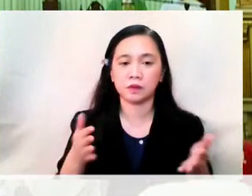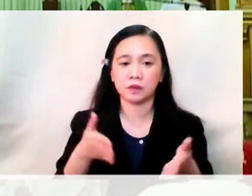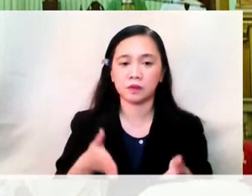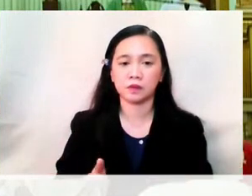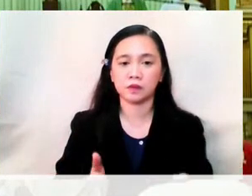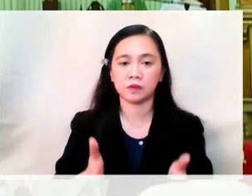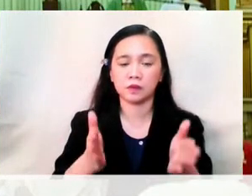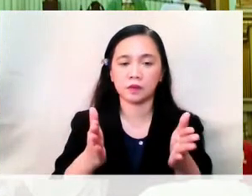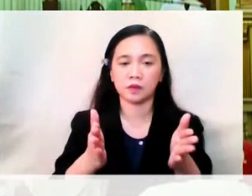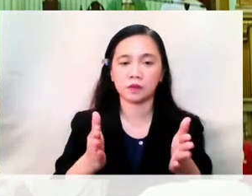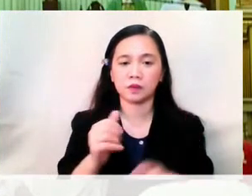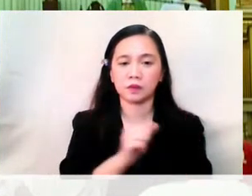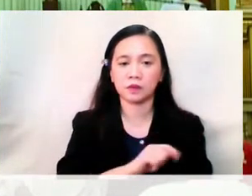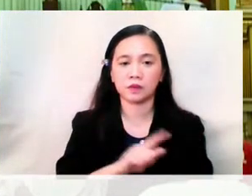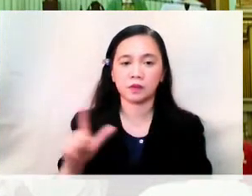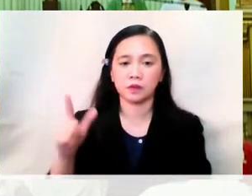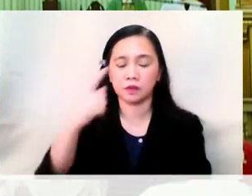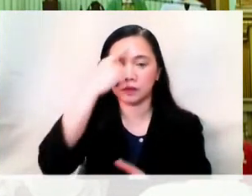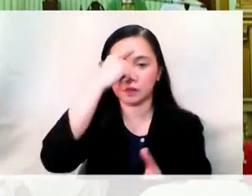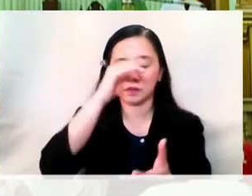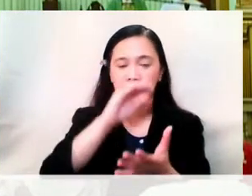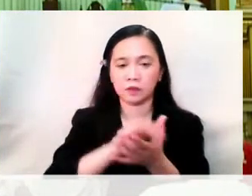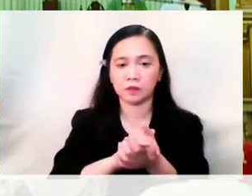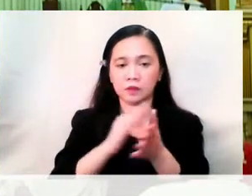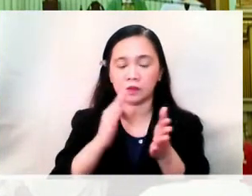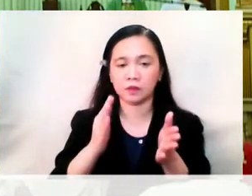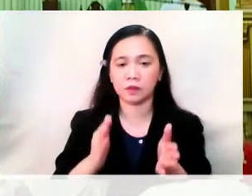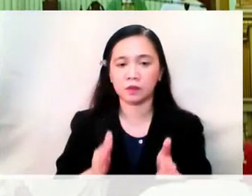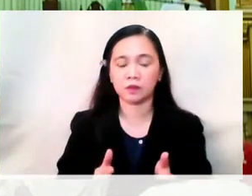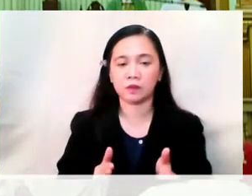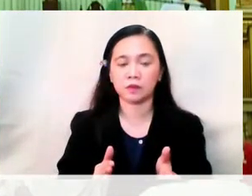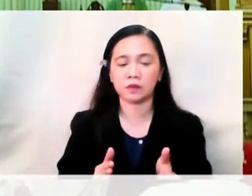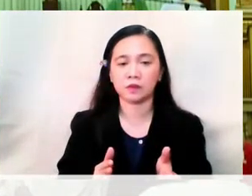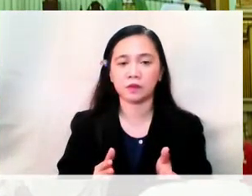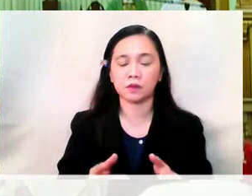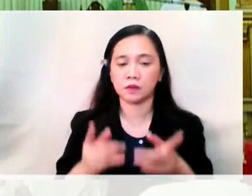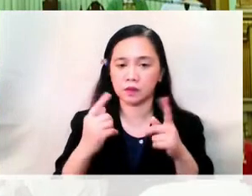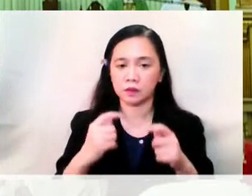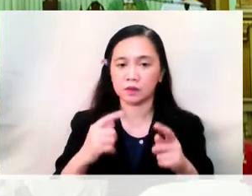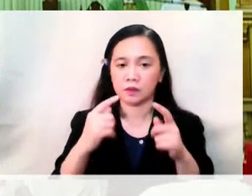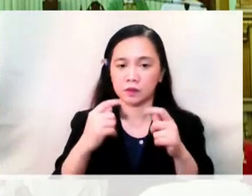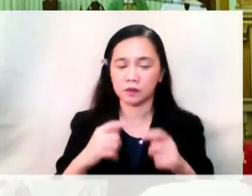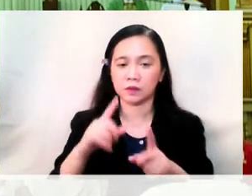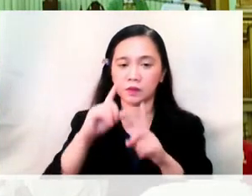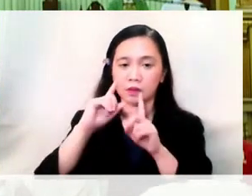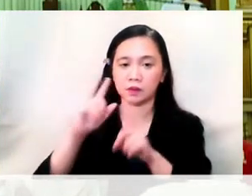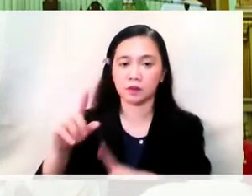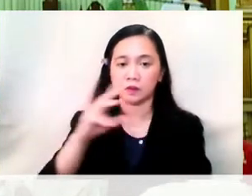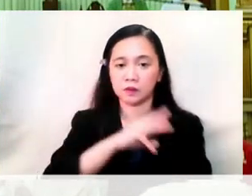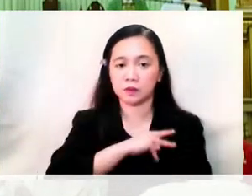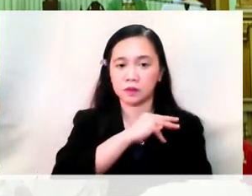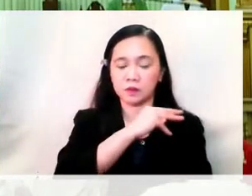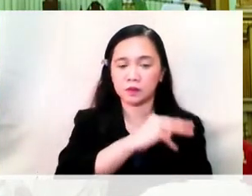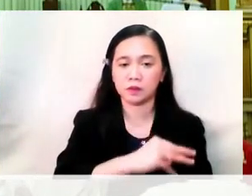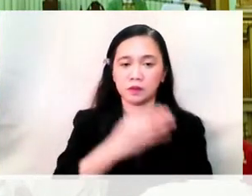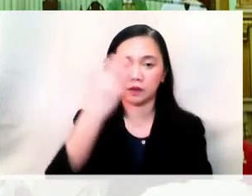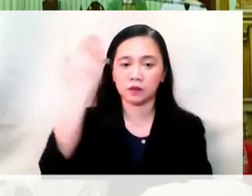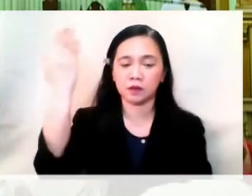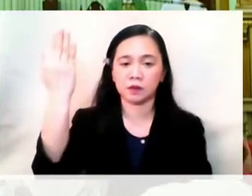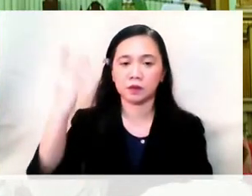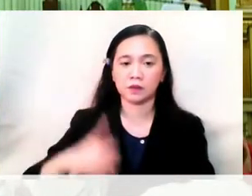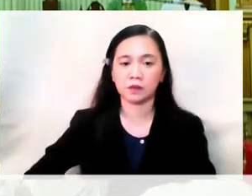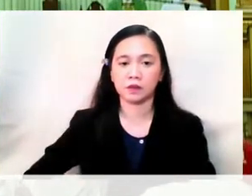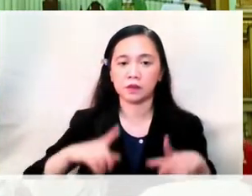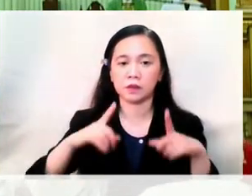mga mananampalataya ay masigasig na tumugon sa iyong misyon. Ikaw na nabubuhay at